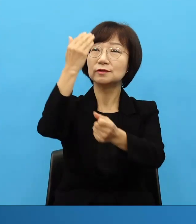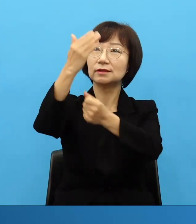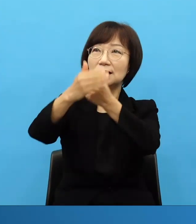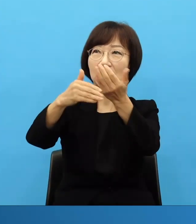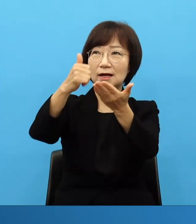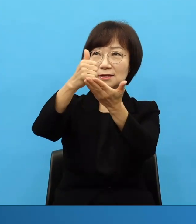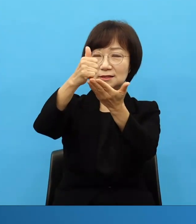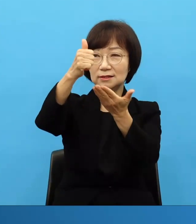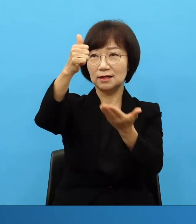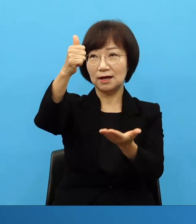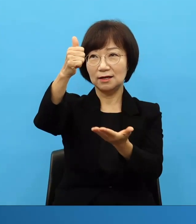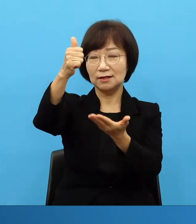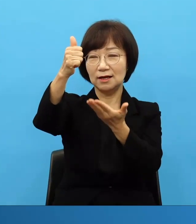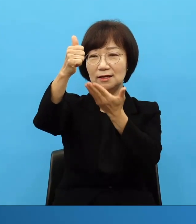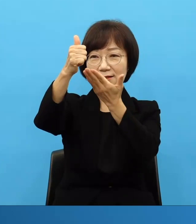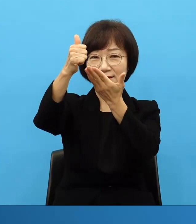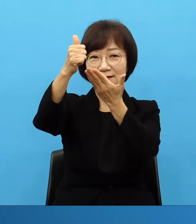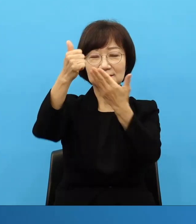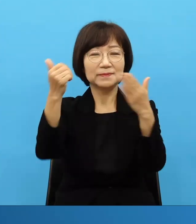거룩하신